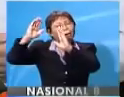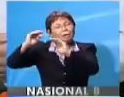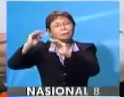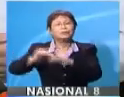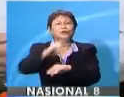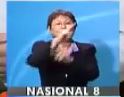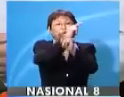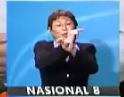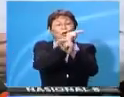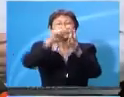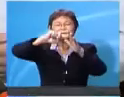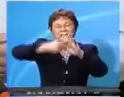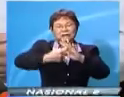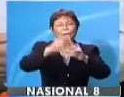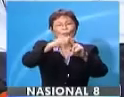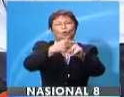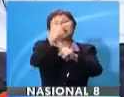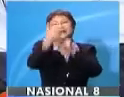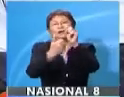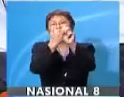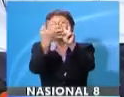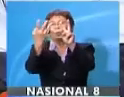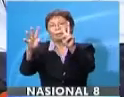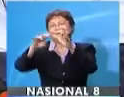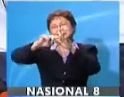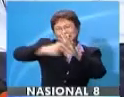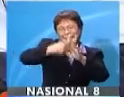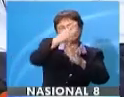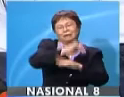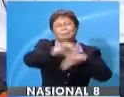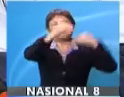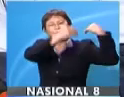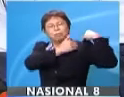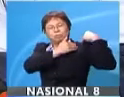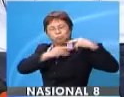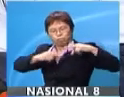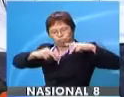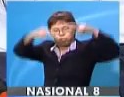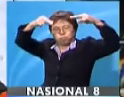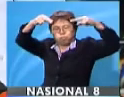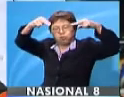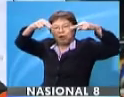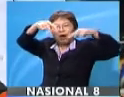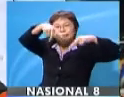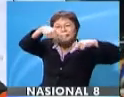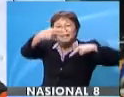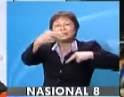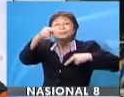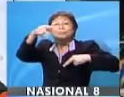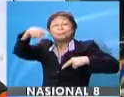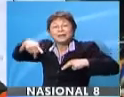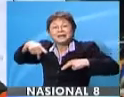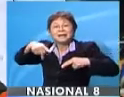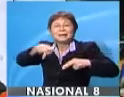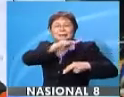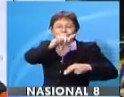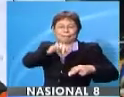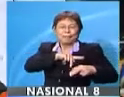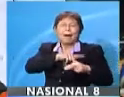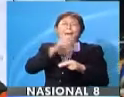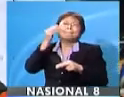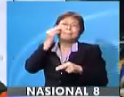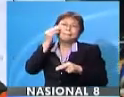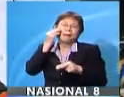New Central mula beroperasi Mac 2014. Ia berperanan meningkatkan portfolio PHB dalam pemilikan bermanfaat Bumi